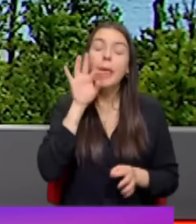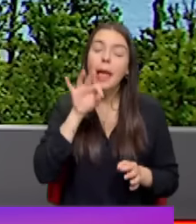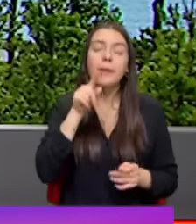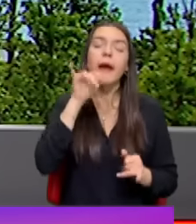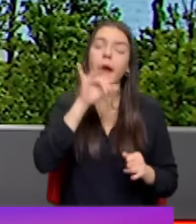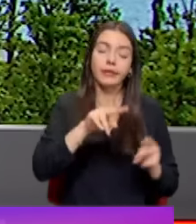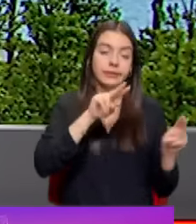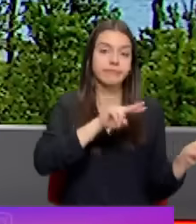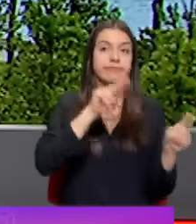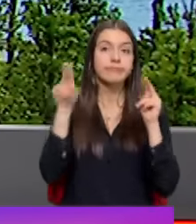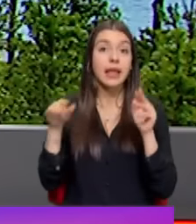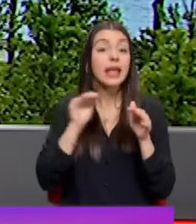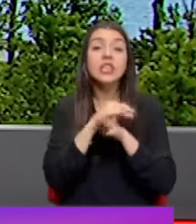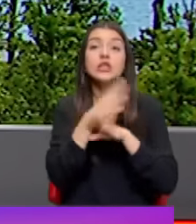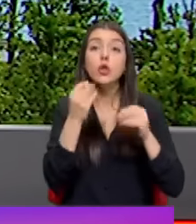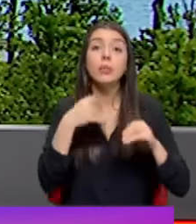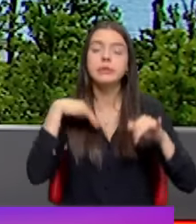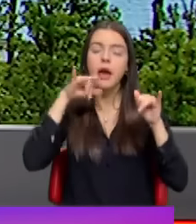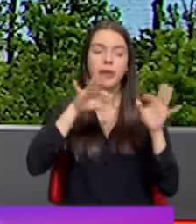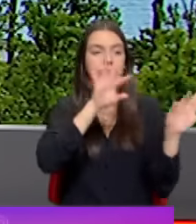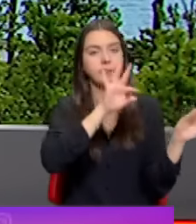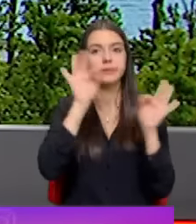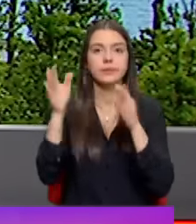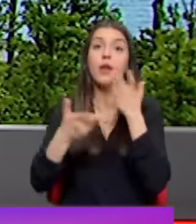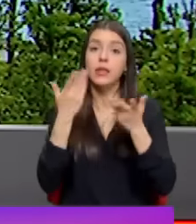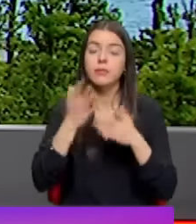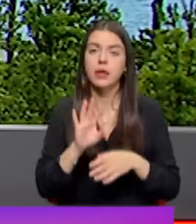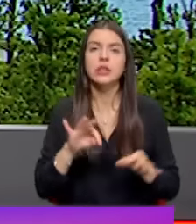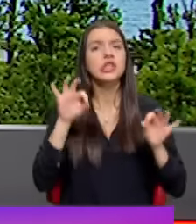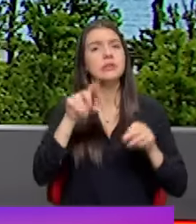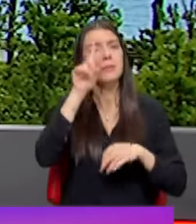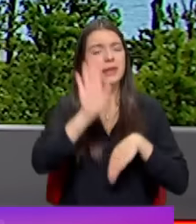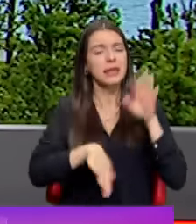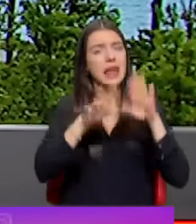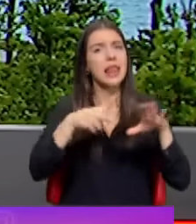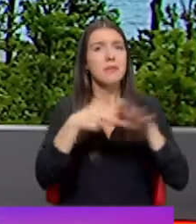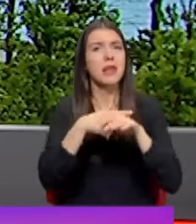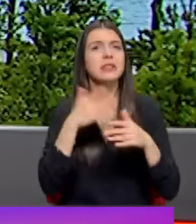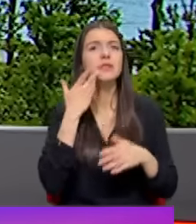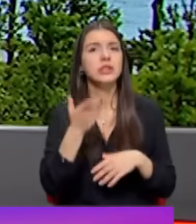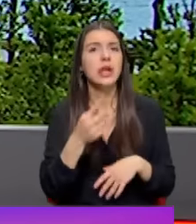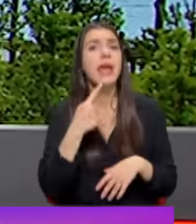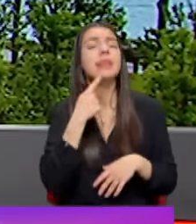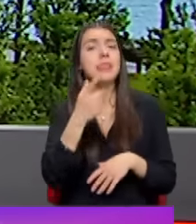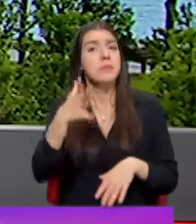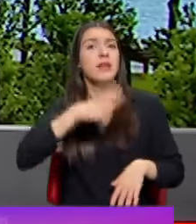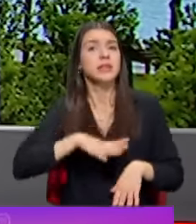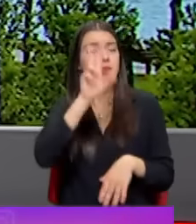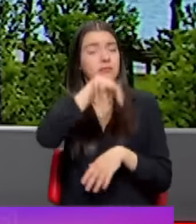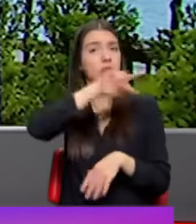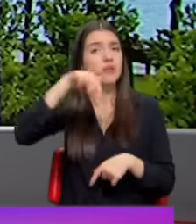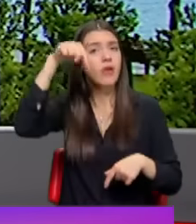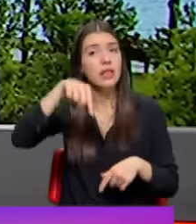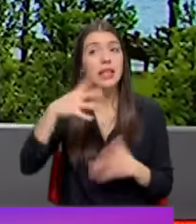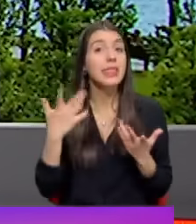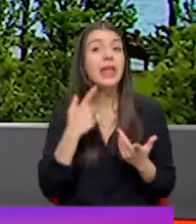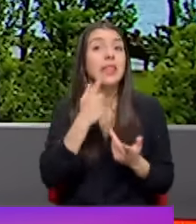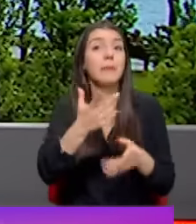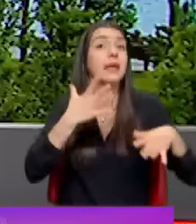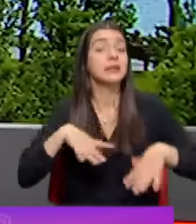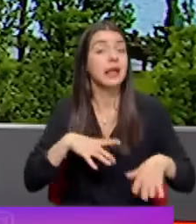olduğu gibi aktarmak bizim de görevimiz. Şimdi bir reklam arası vereceğiz. Demek istediğim başlığının altına ne demek